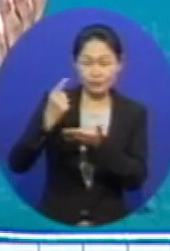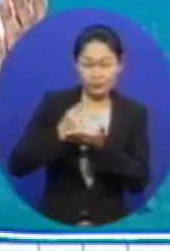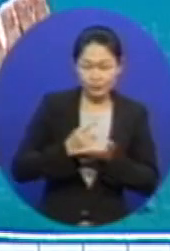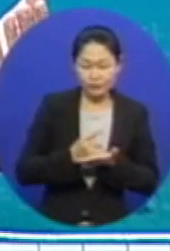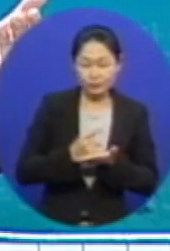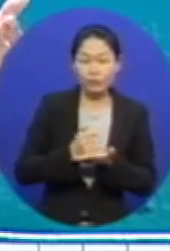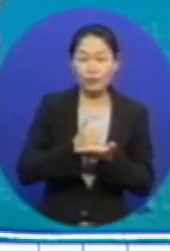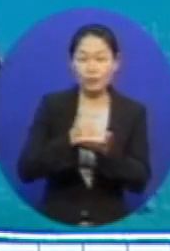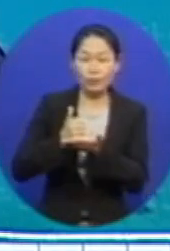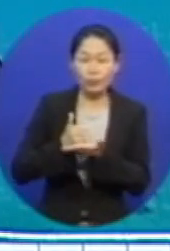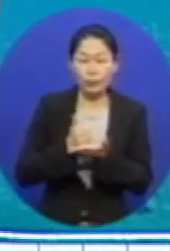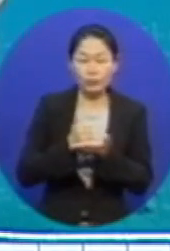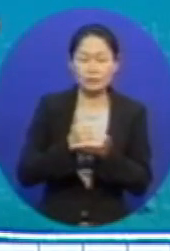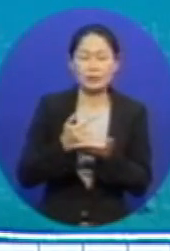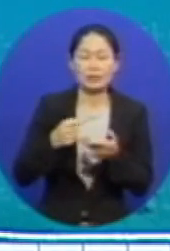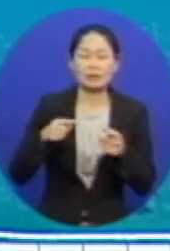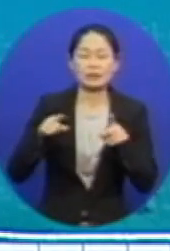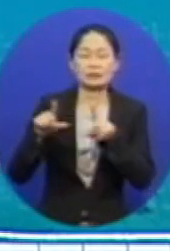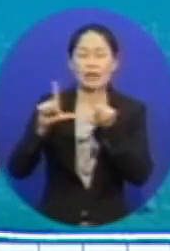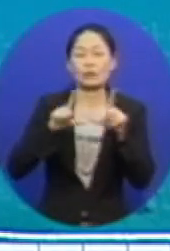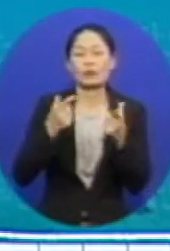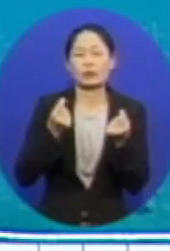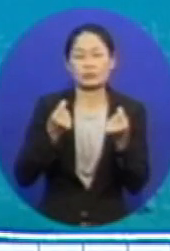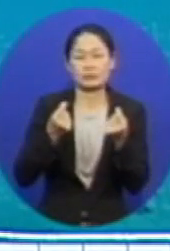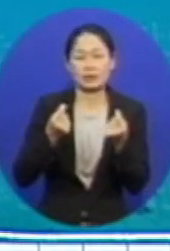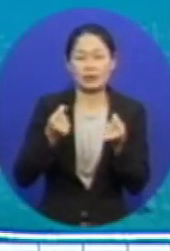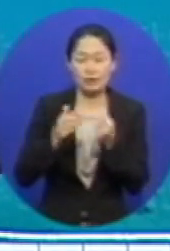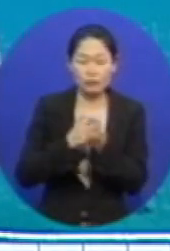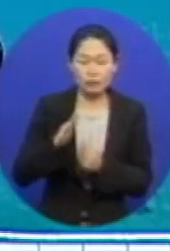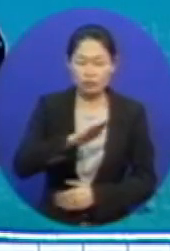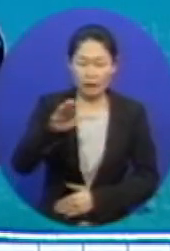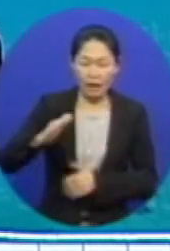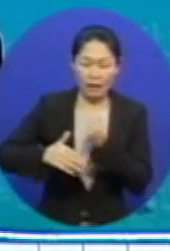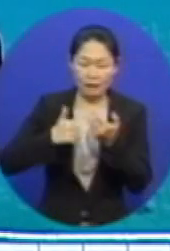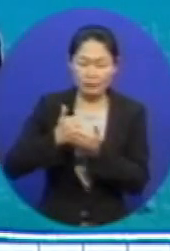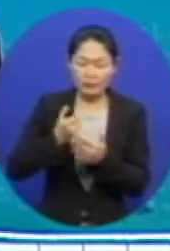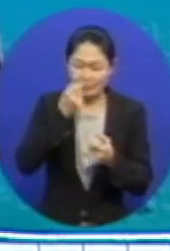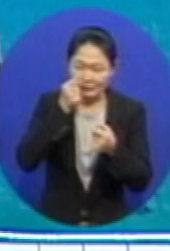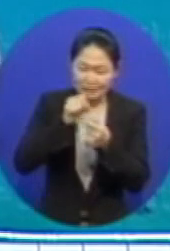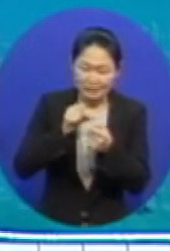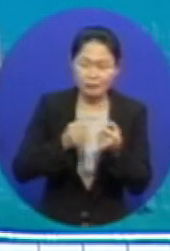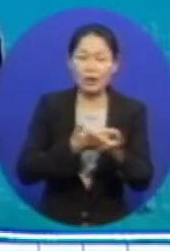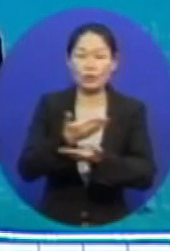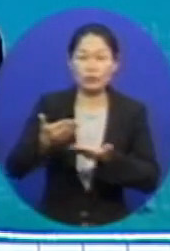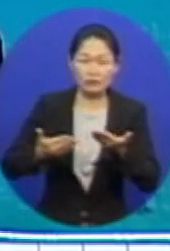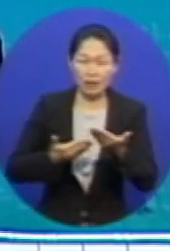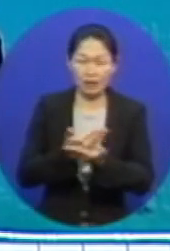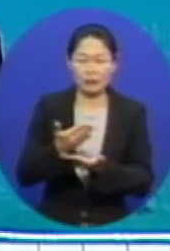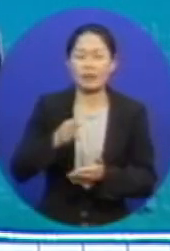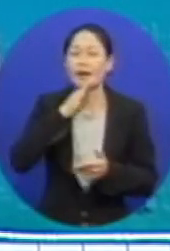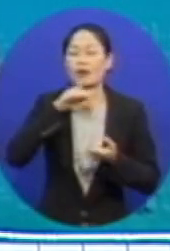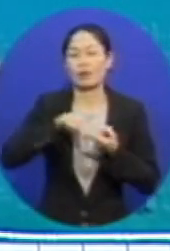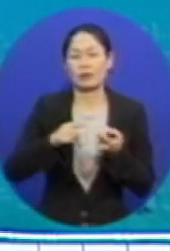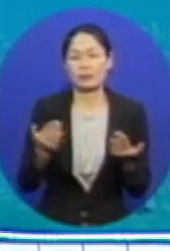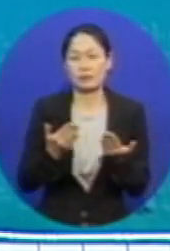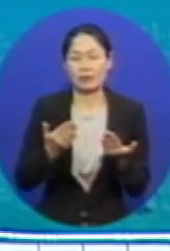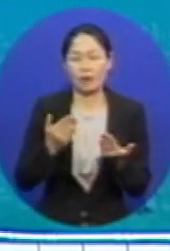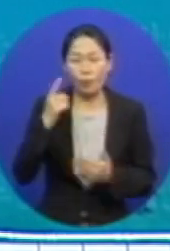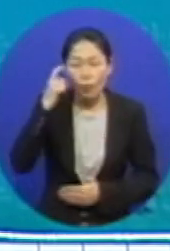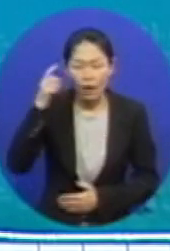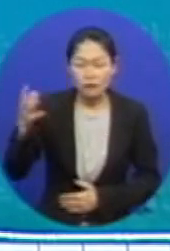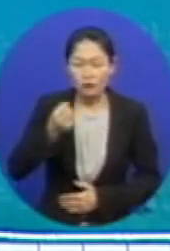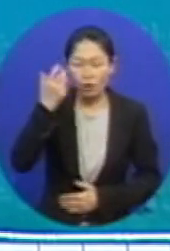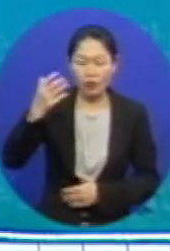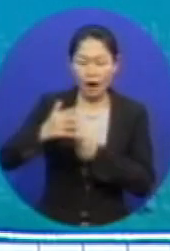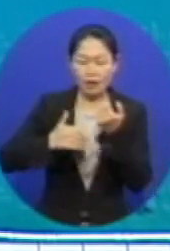하나님과 친밀한 조지를 나누는 것은 당연한 일이죠 우리 안에 오셨습니까 성령 하나님께서 바로 그것이